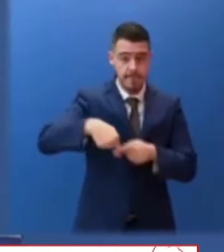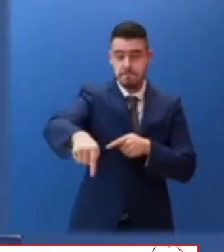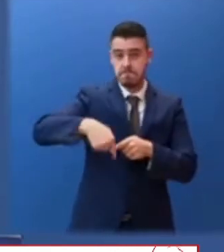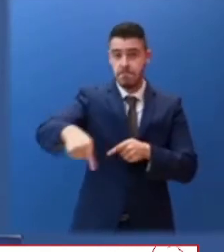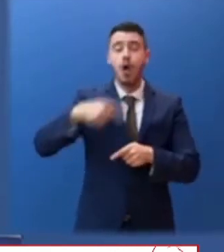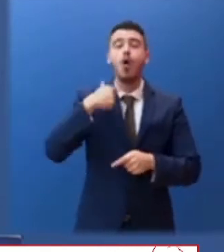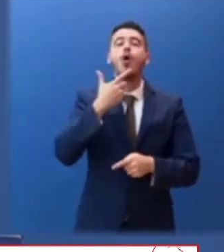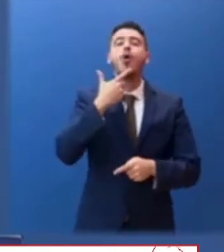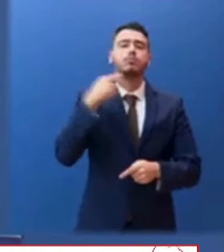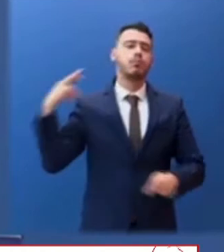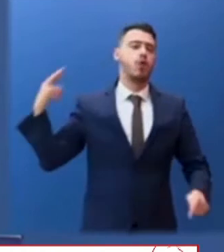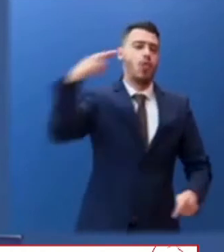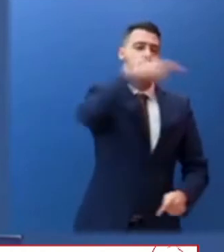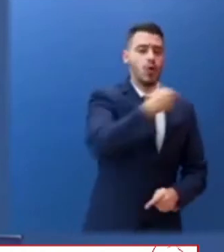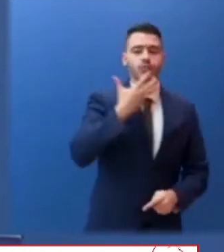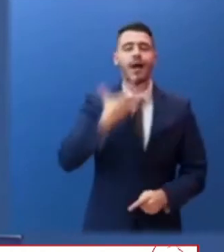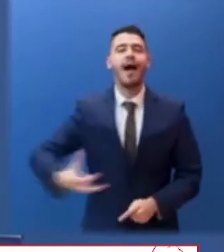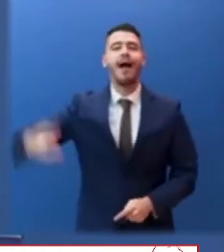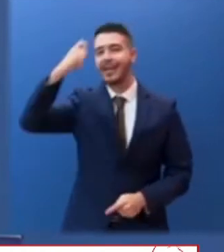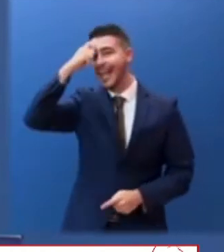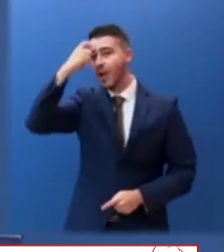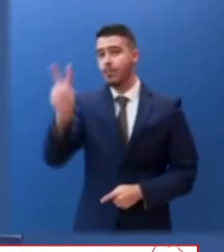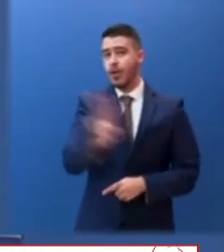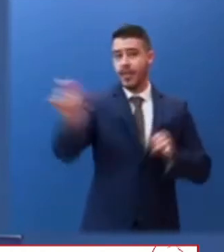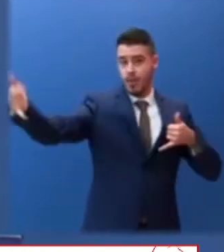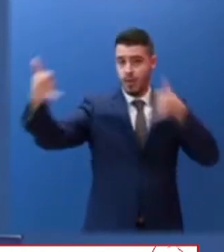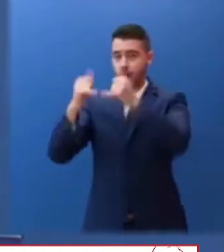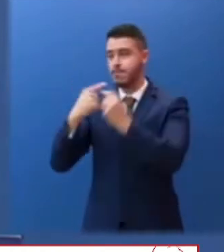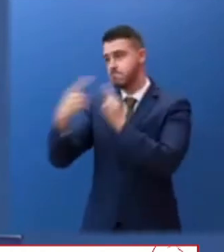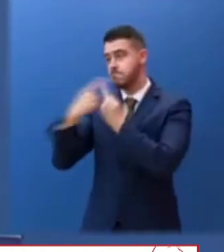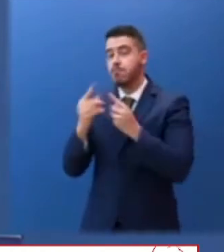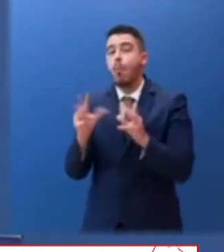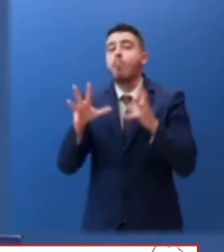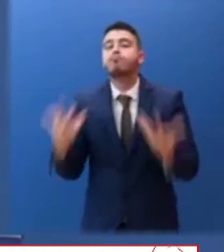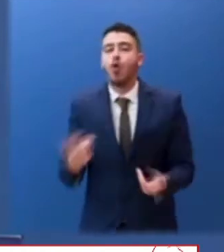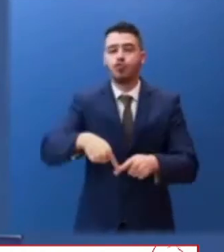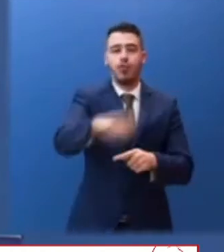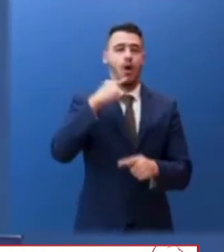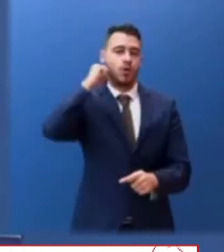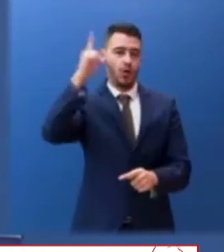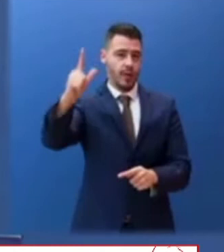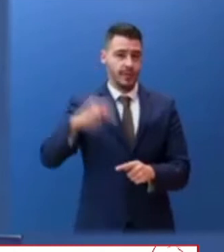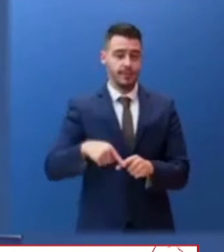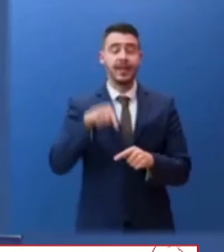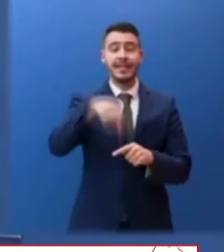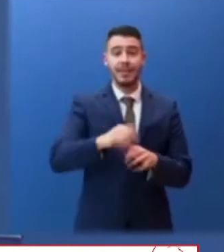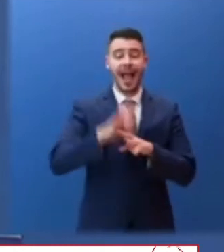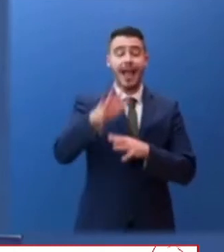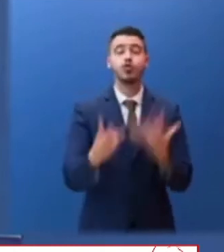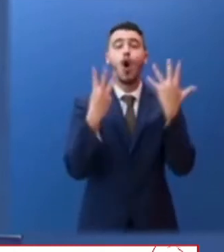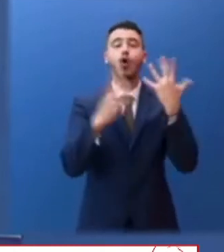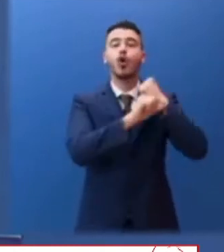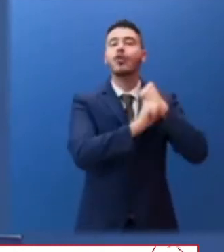ημέρες του Πρωθυπουργού με τον Αρχιεπίσκοπο κύριο Ιερώνυμο. Σημειώνεται από σήμερα έως και τις 8 Ιανουαρίου λειτουργούν